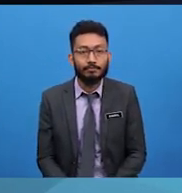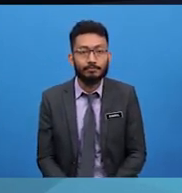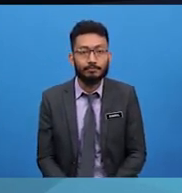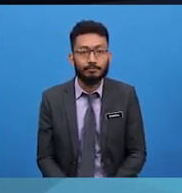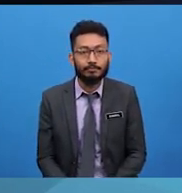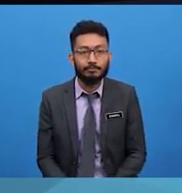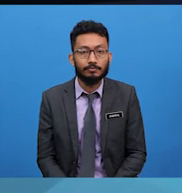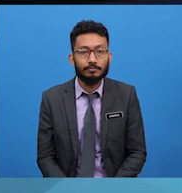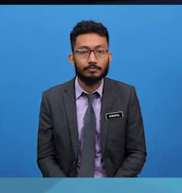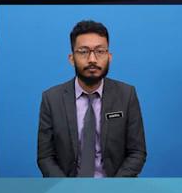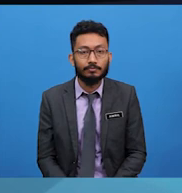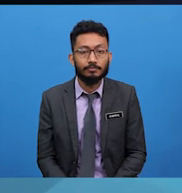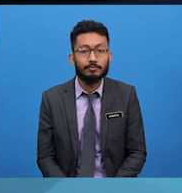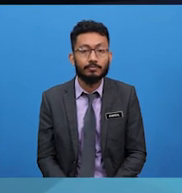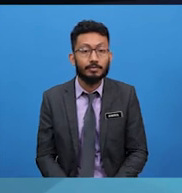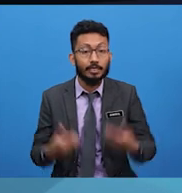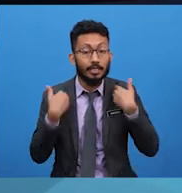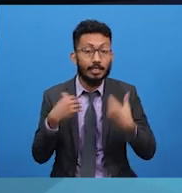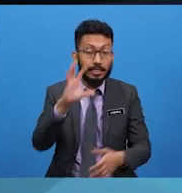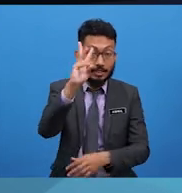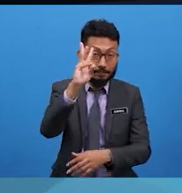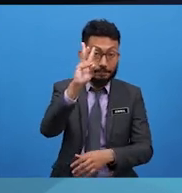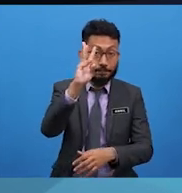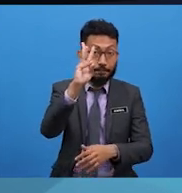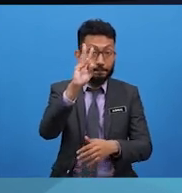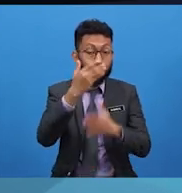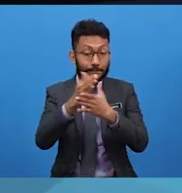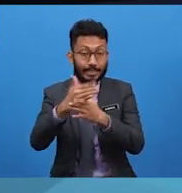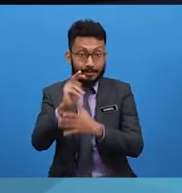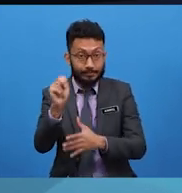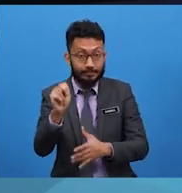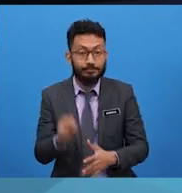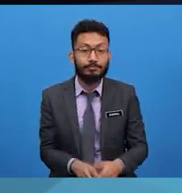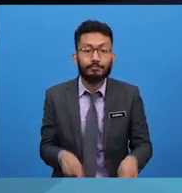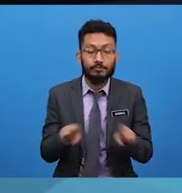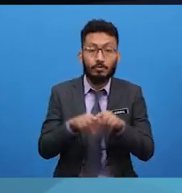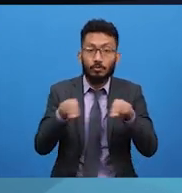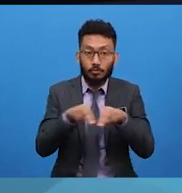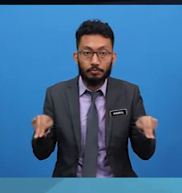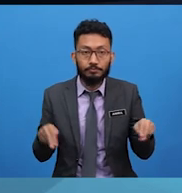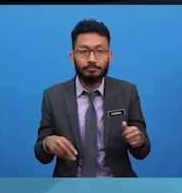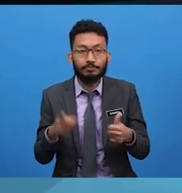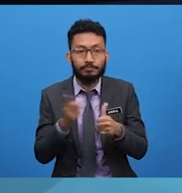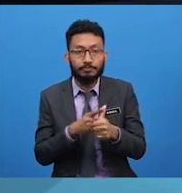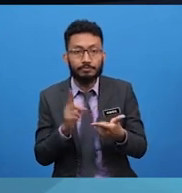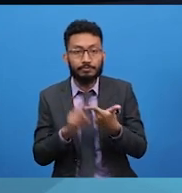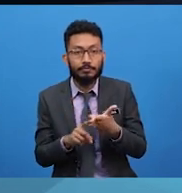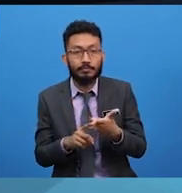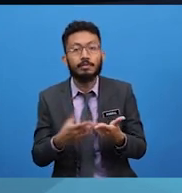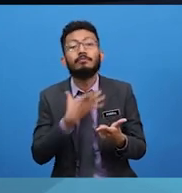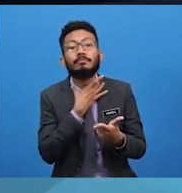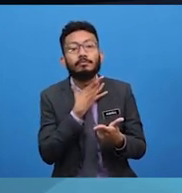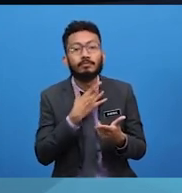Bagus, murid-murid. Sebanyak 6 bahagian badan yang akan diukur, iaitu bahu, keliling